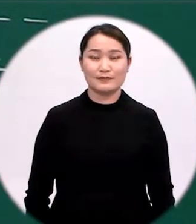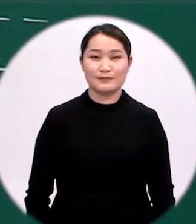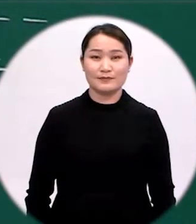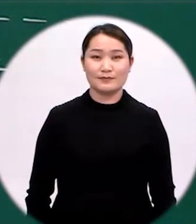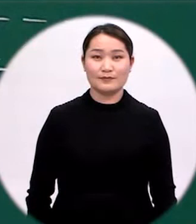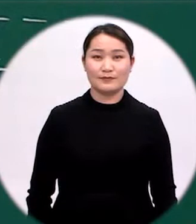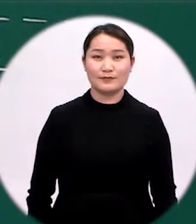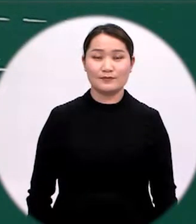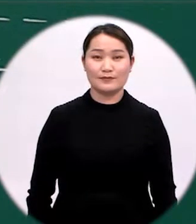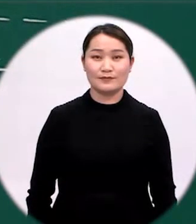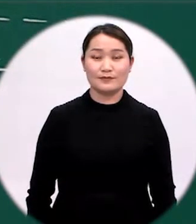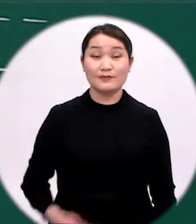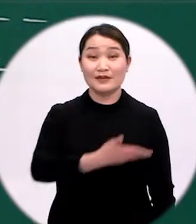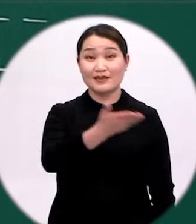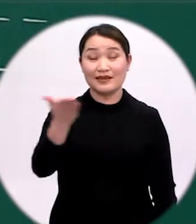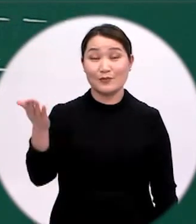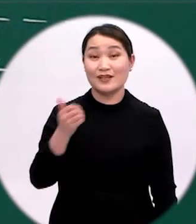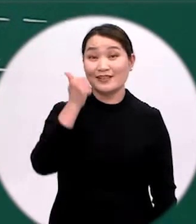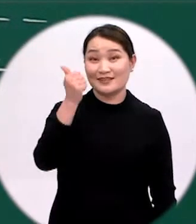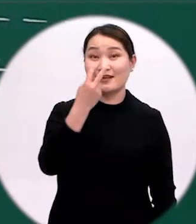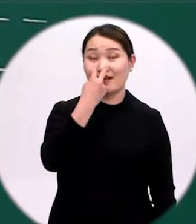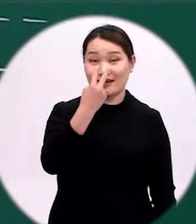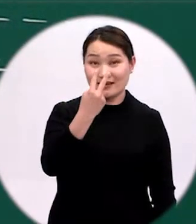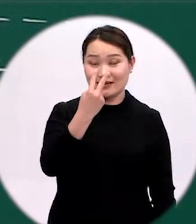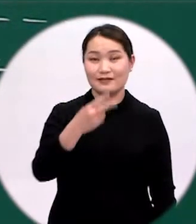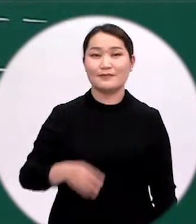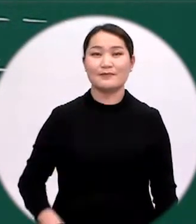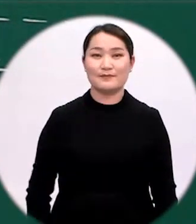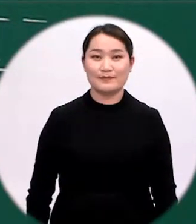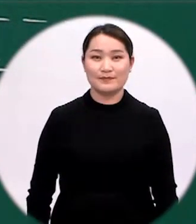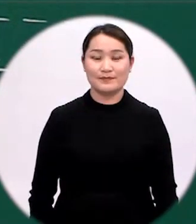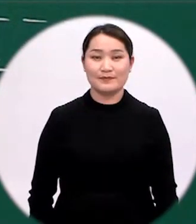За эхлээд багшийнхаа бичгийг анхааралтай ажиглаад уншаарай.